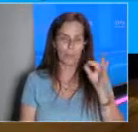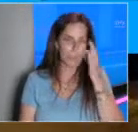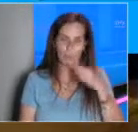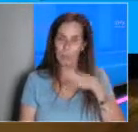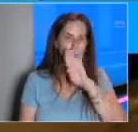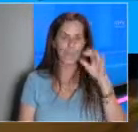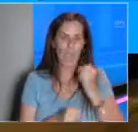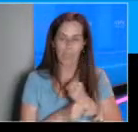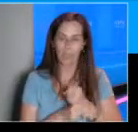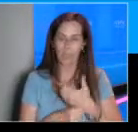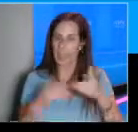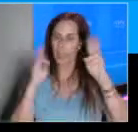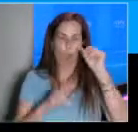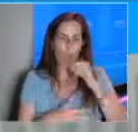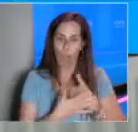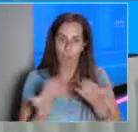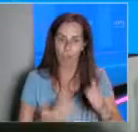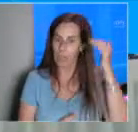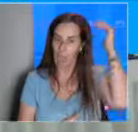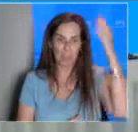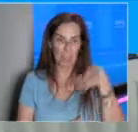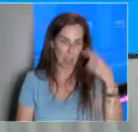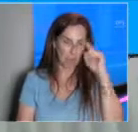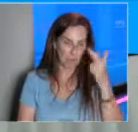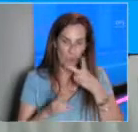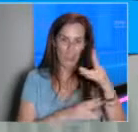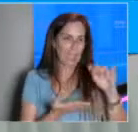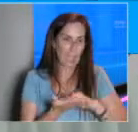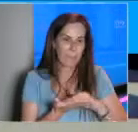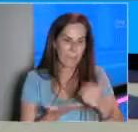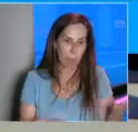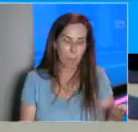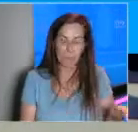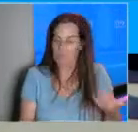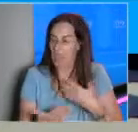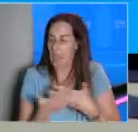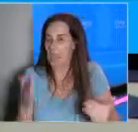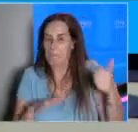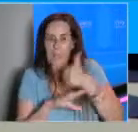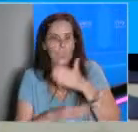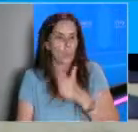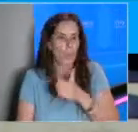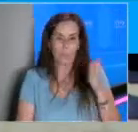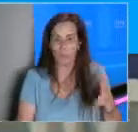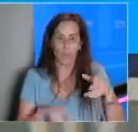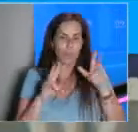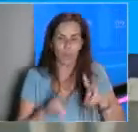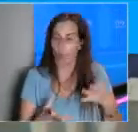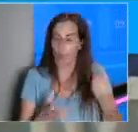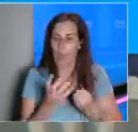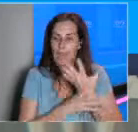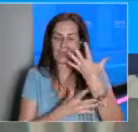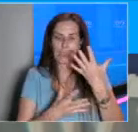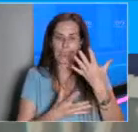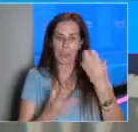מה הוא עשה, אין כחול לבן, בני גנץ, אני לא יודע אם עובר את אחוז החסימה, אין מנהיגות בשמאל שיכולה לייצר